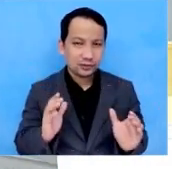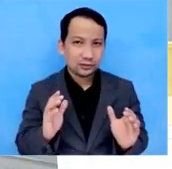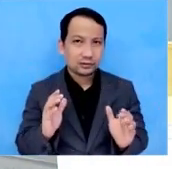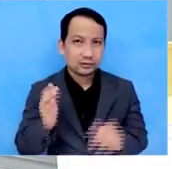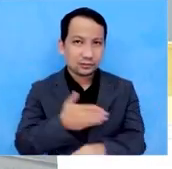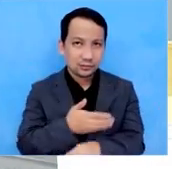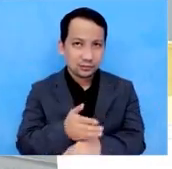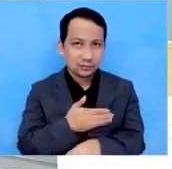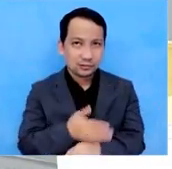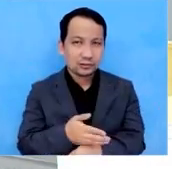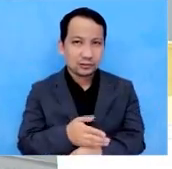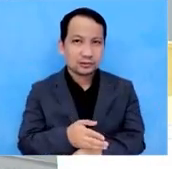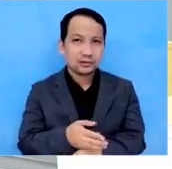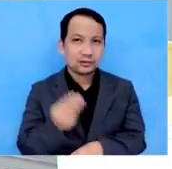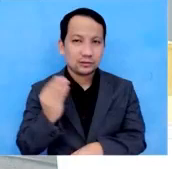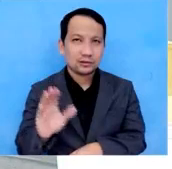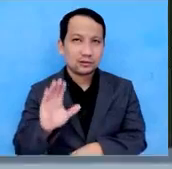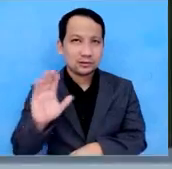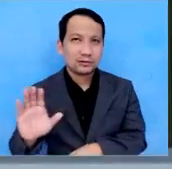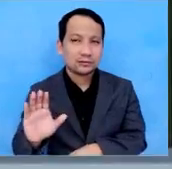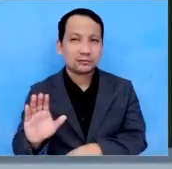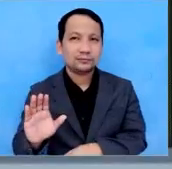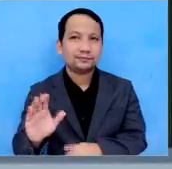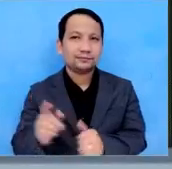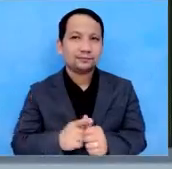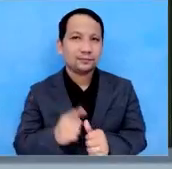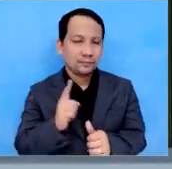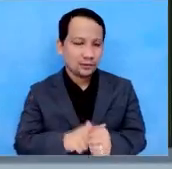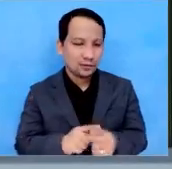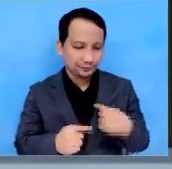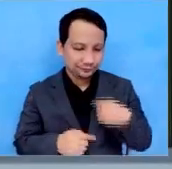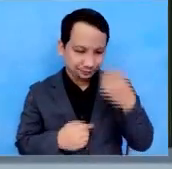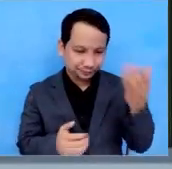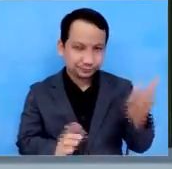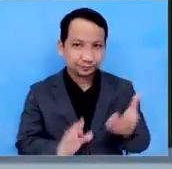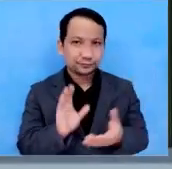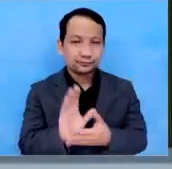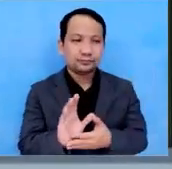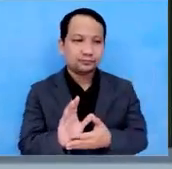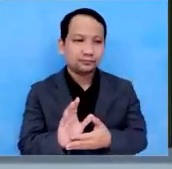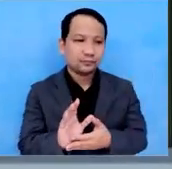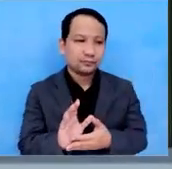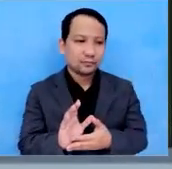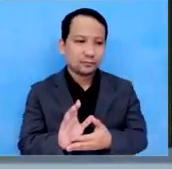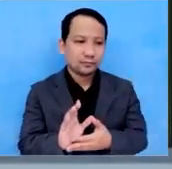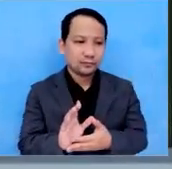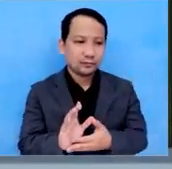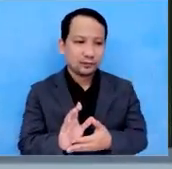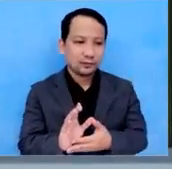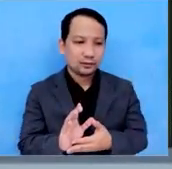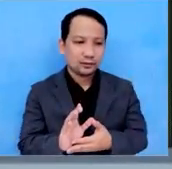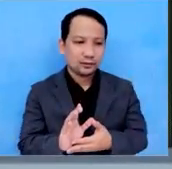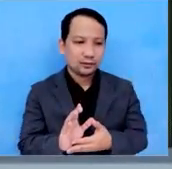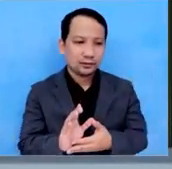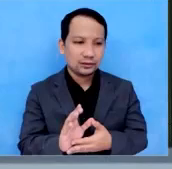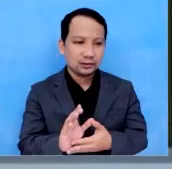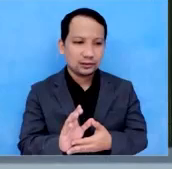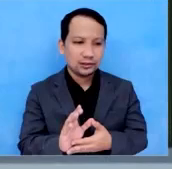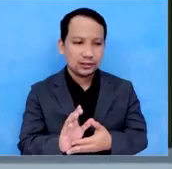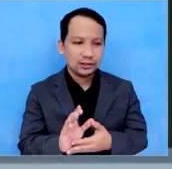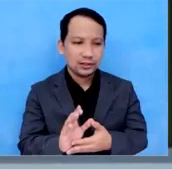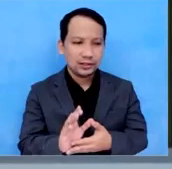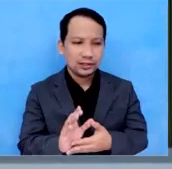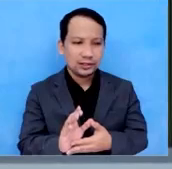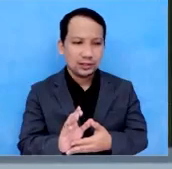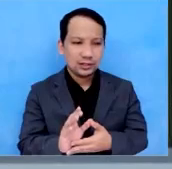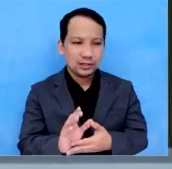Ano ba? At first po talaga nung bata ako, hindi ko alam kung ano yung gusto ko sa buhay ko eh. Pero nung nag-start po ako ng